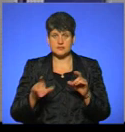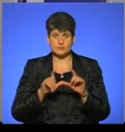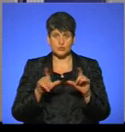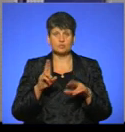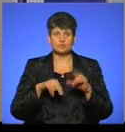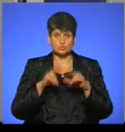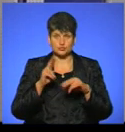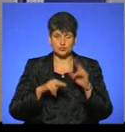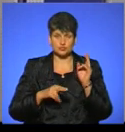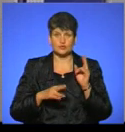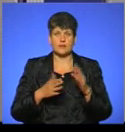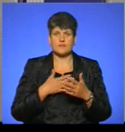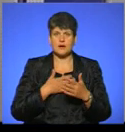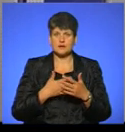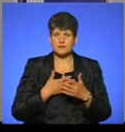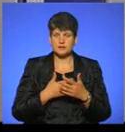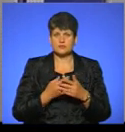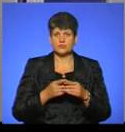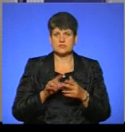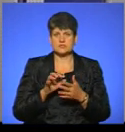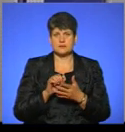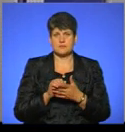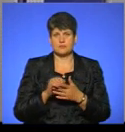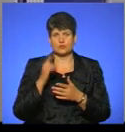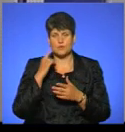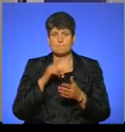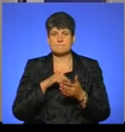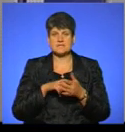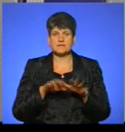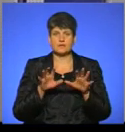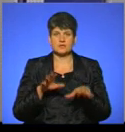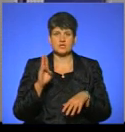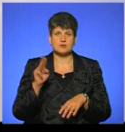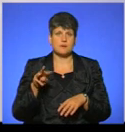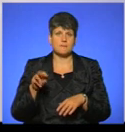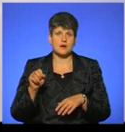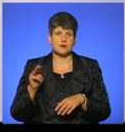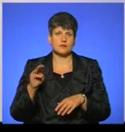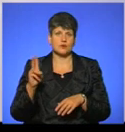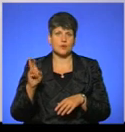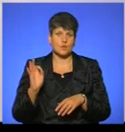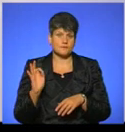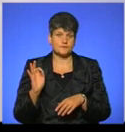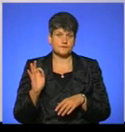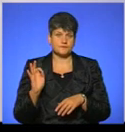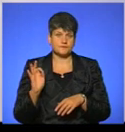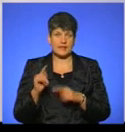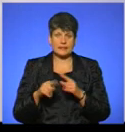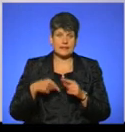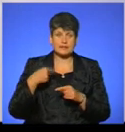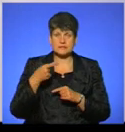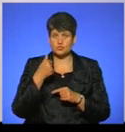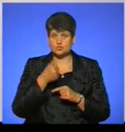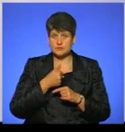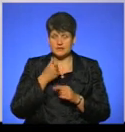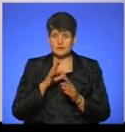Дуже активну там позицію займає міський голова Шматько. а на наступний рік введення